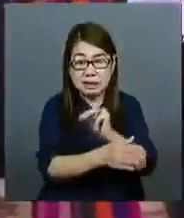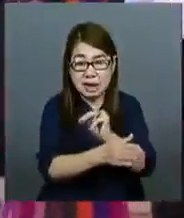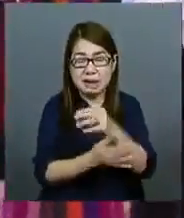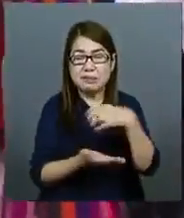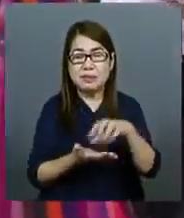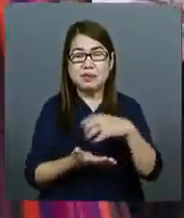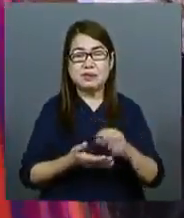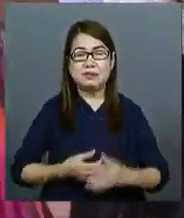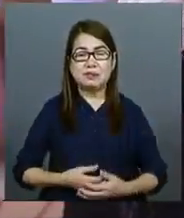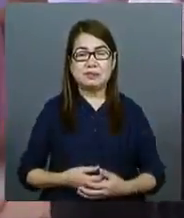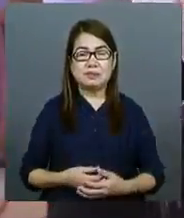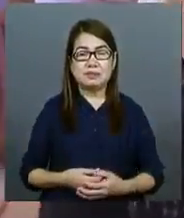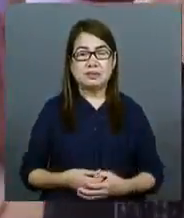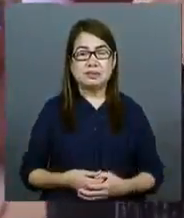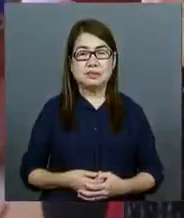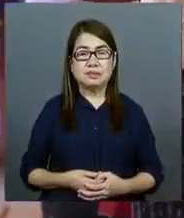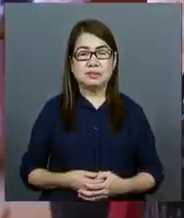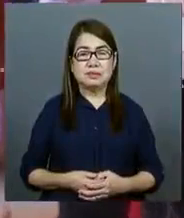าน